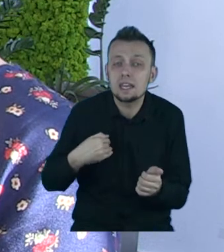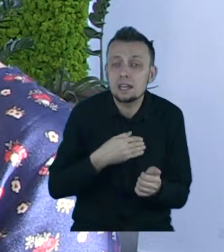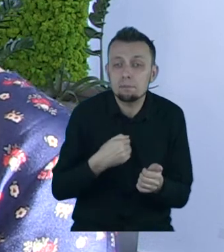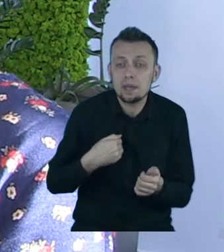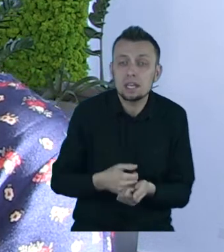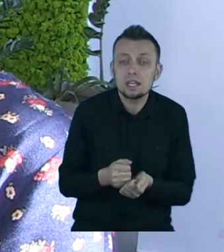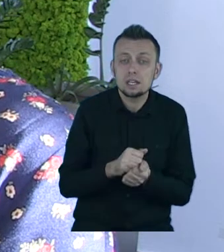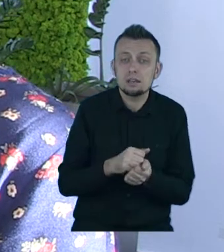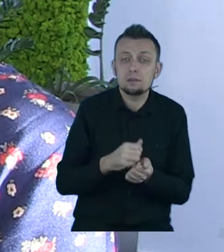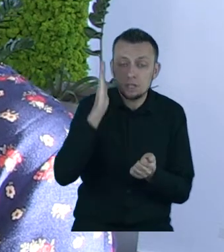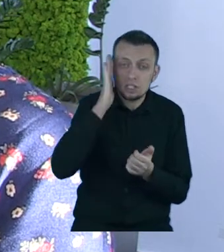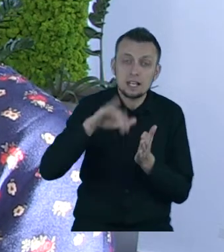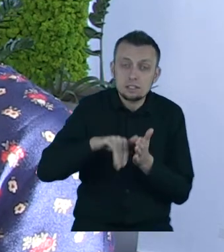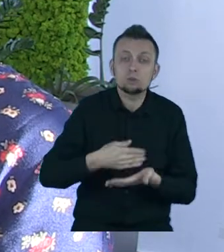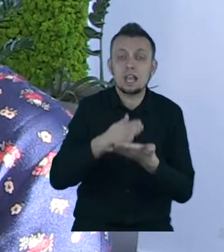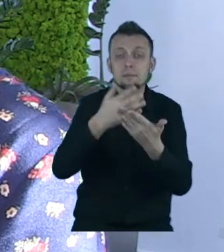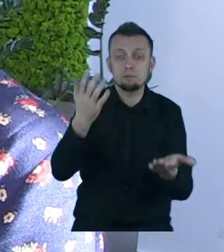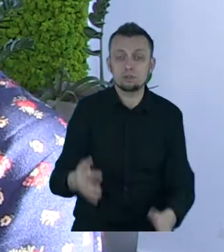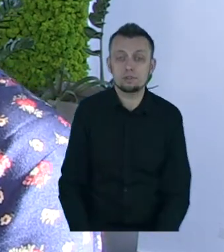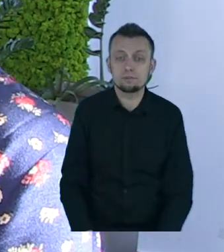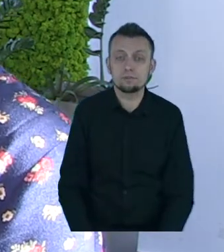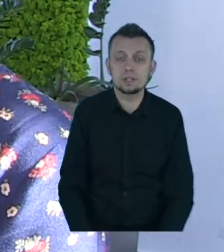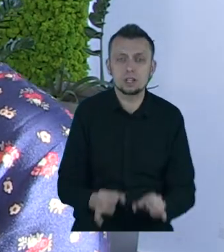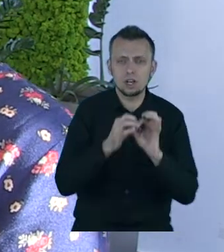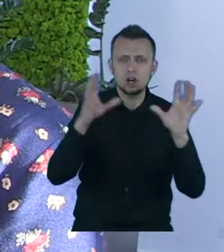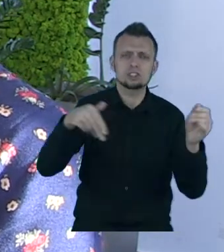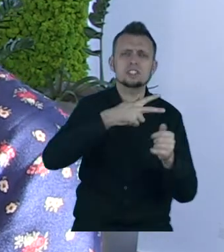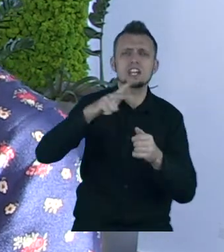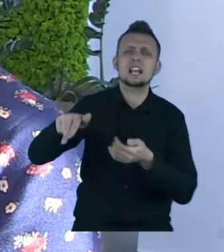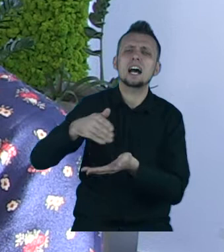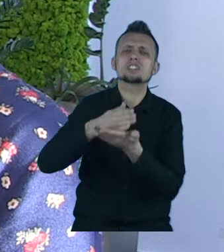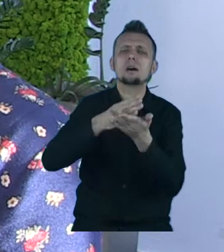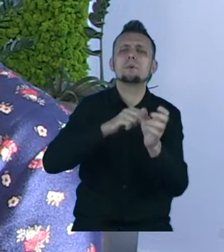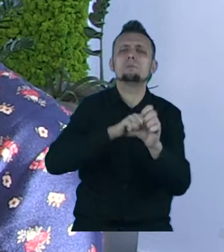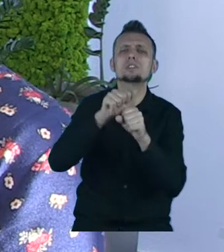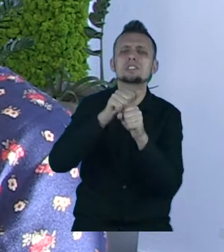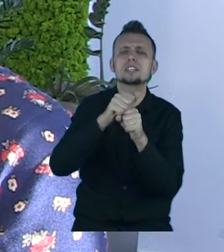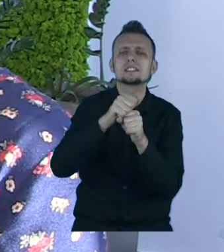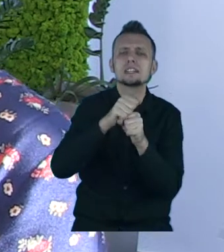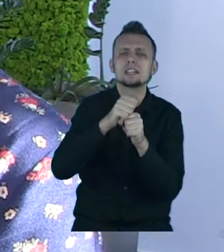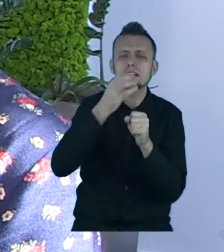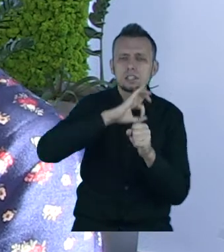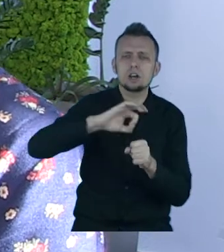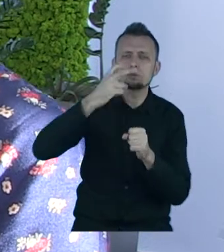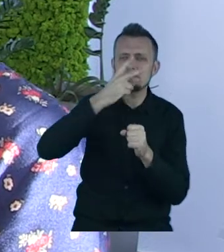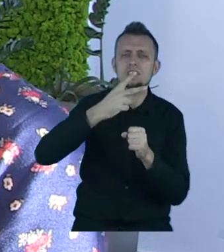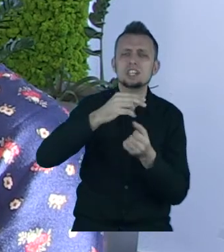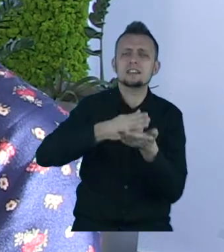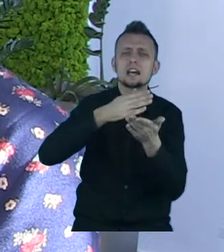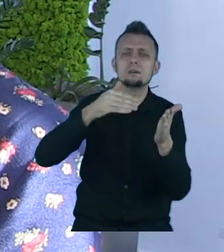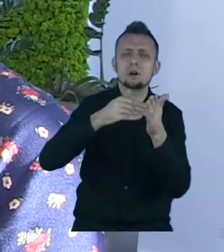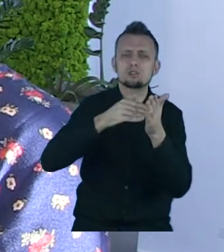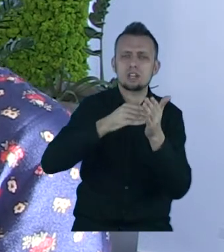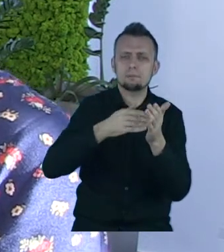mogą pomóc sztabowi? Oczywiście każda pomoc jest mile widziana i potrzebna.